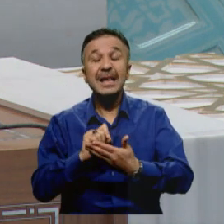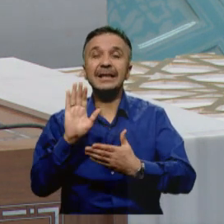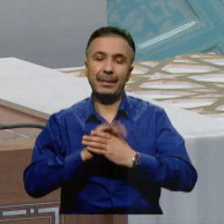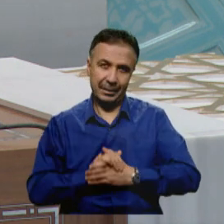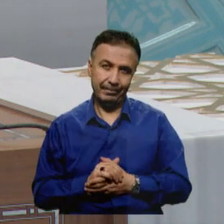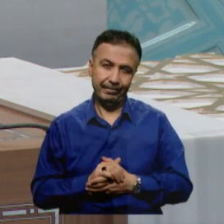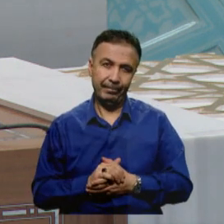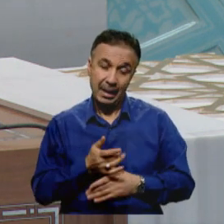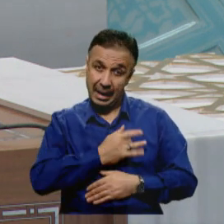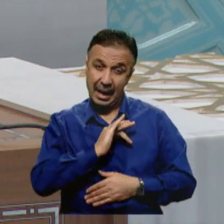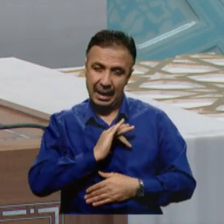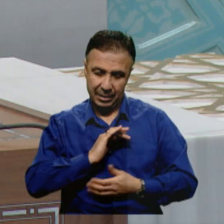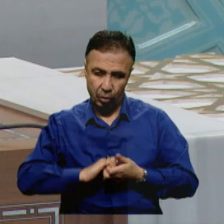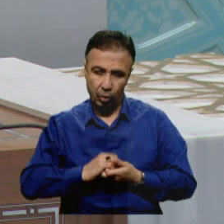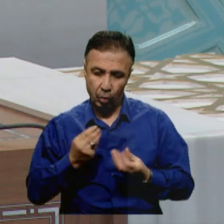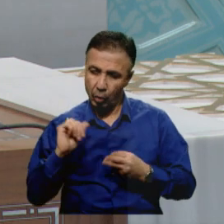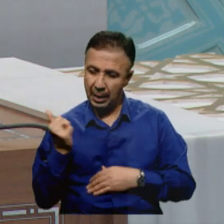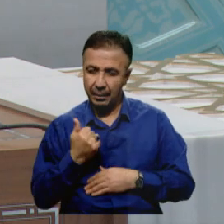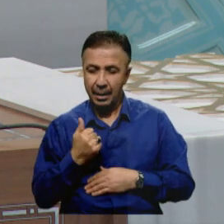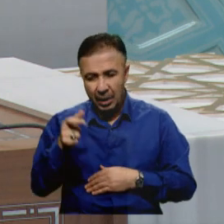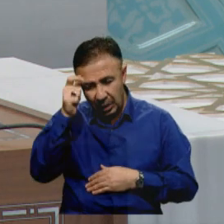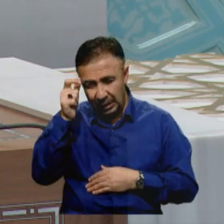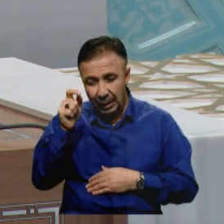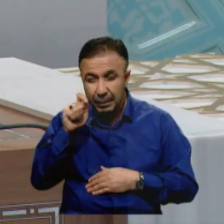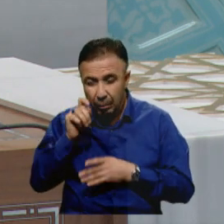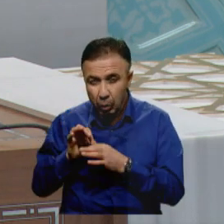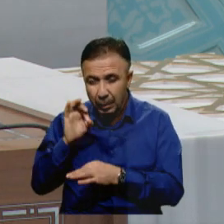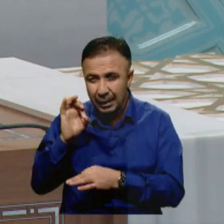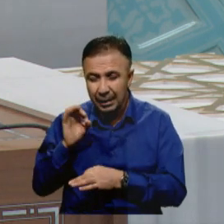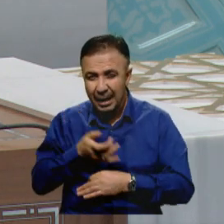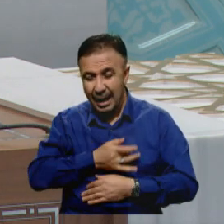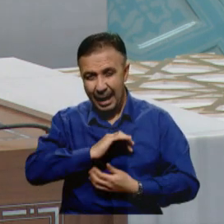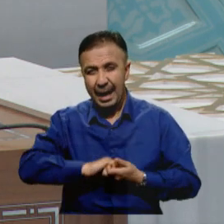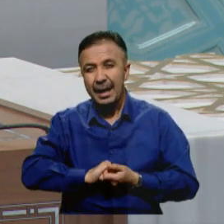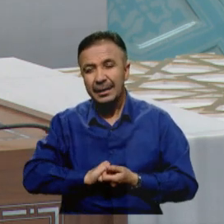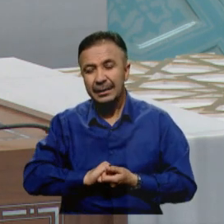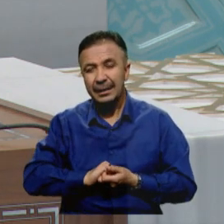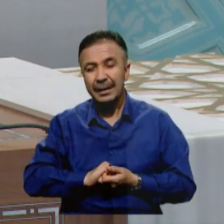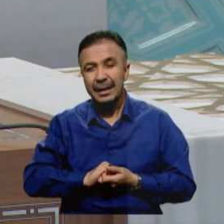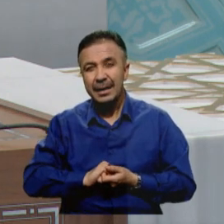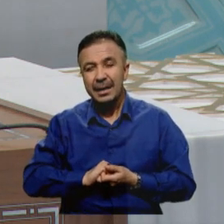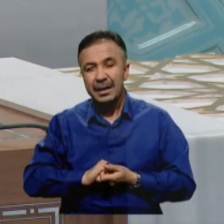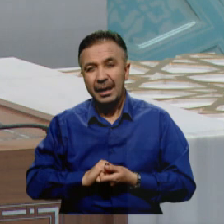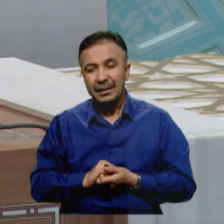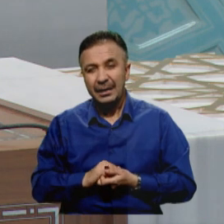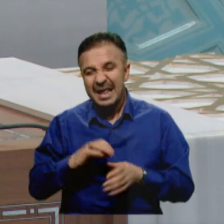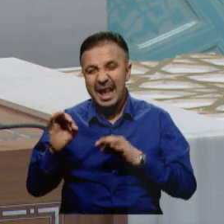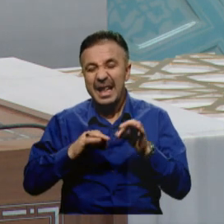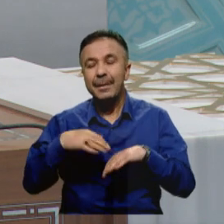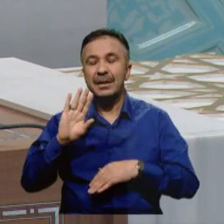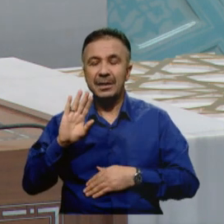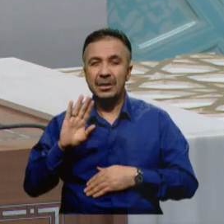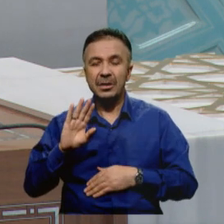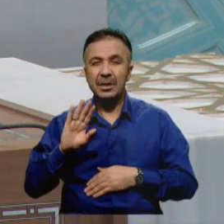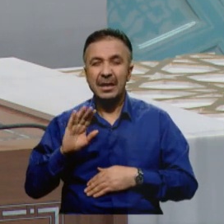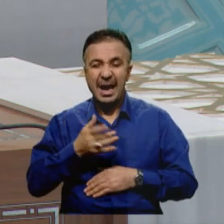yazamaz. Şeytan da bir Müslümanın ihlasını, samimiyetini ölçemeyeceğinden dolayı onu bozamaz,